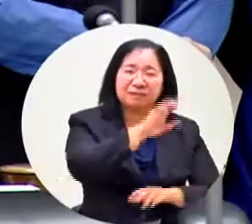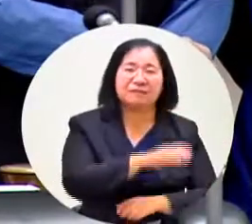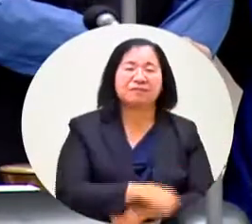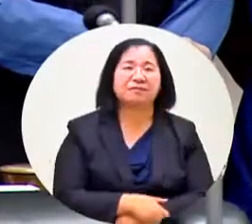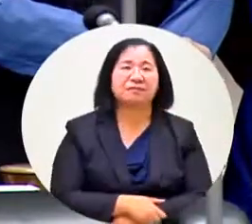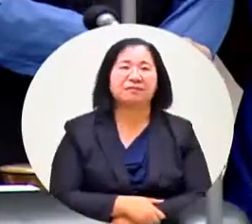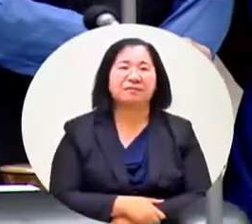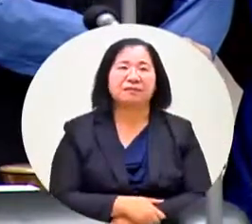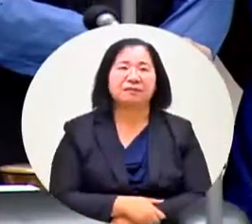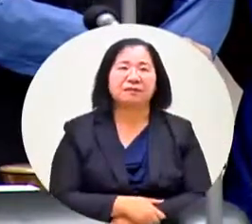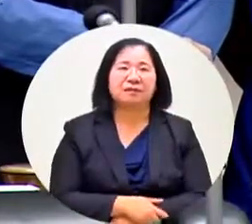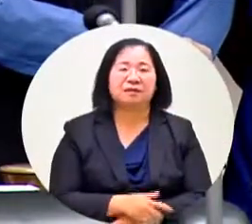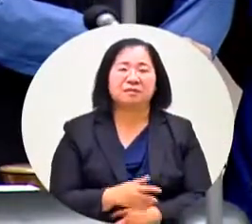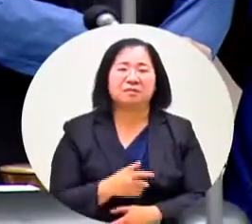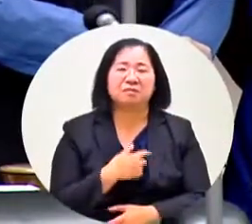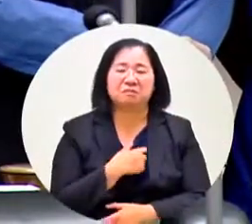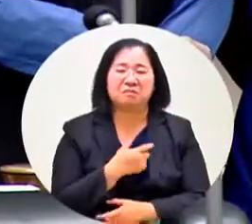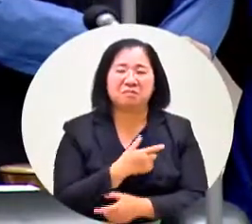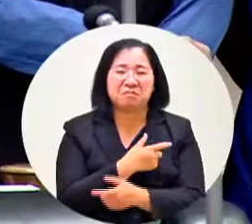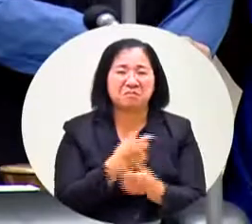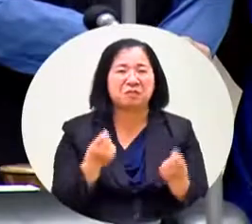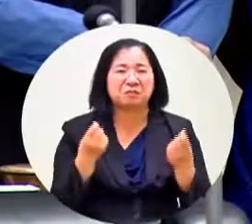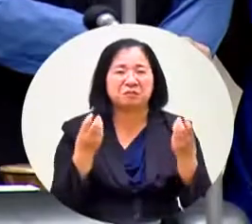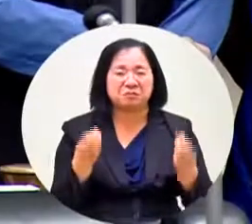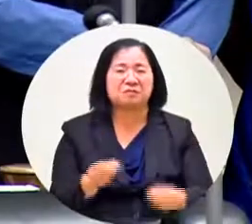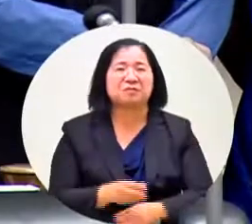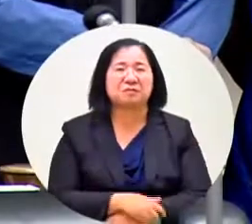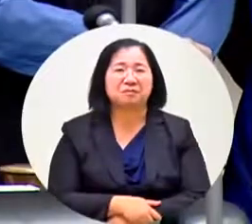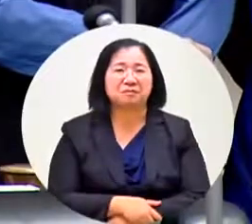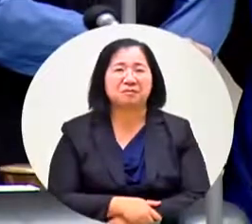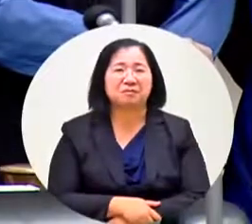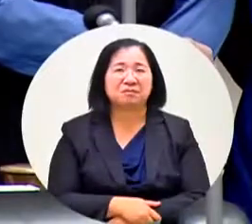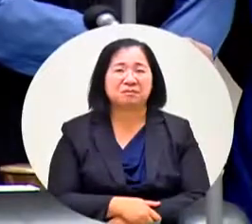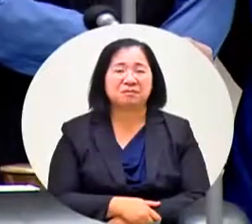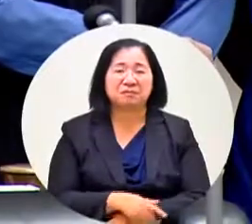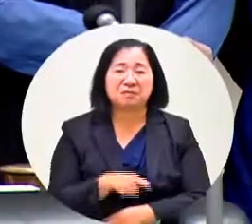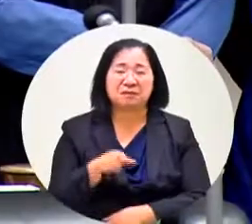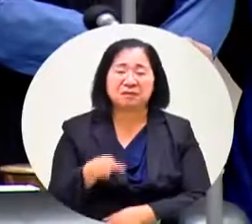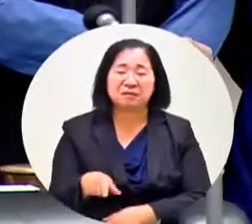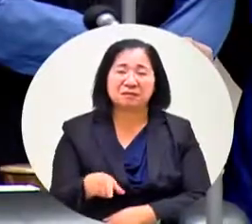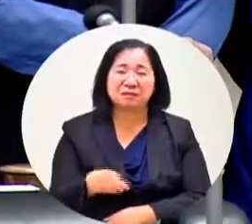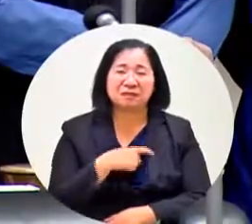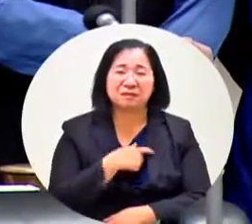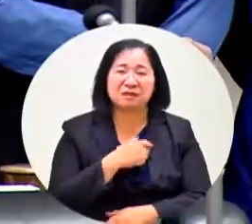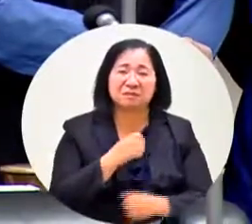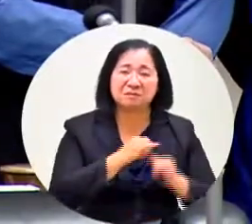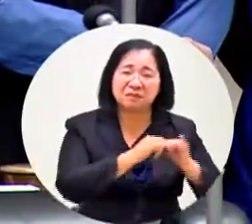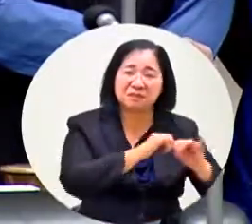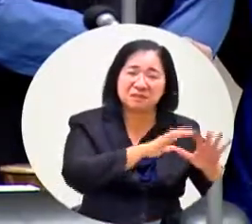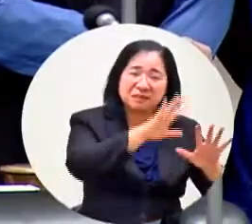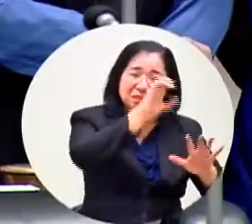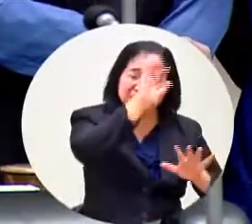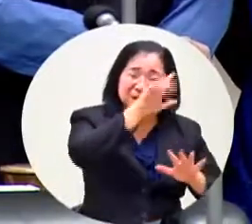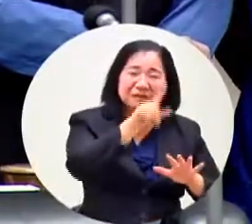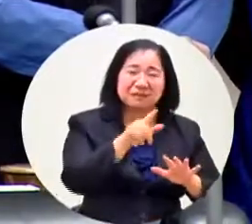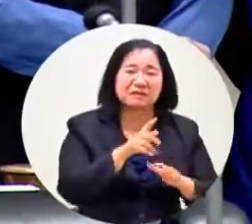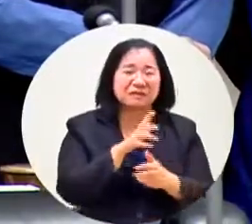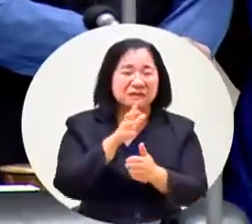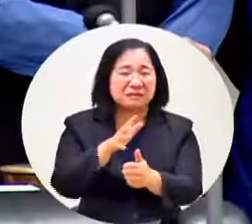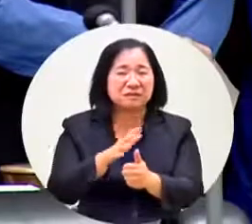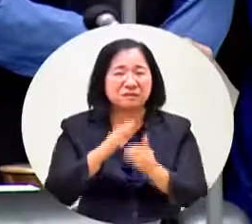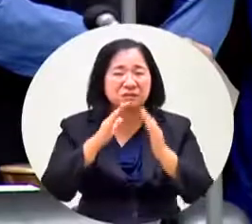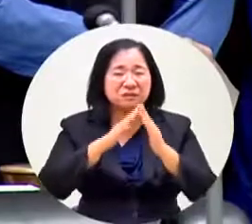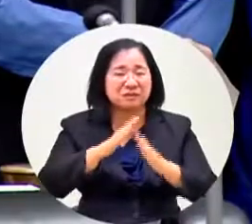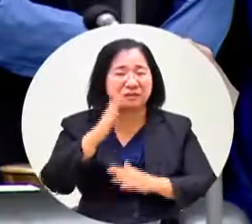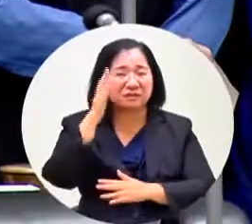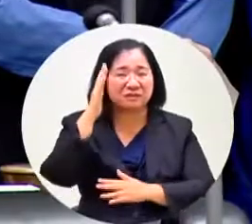长居然去为陈局市长私人的新书发表会站台，你们怎么不跳